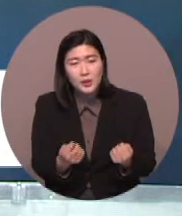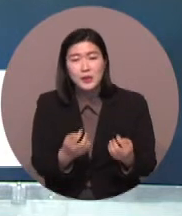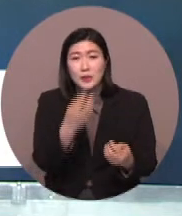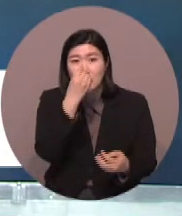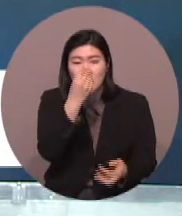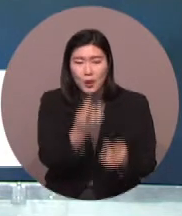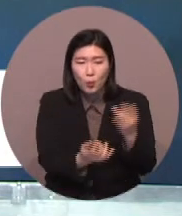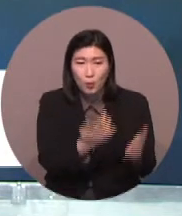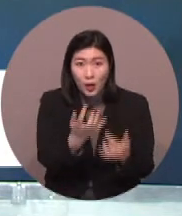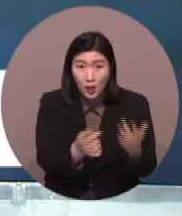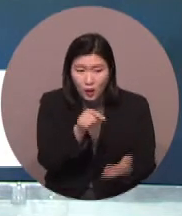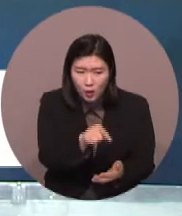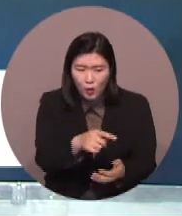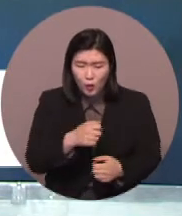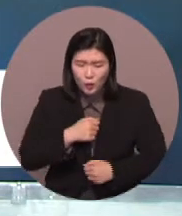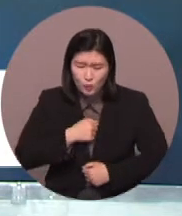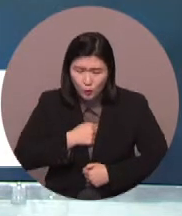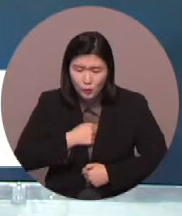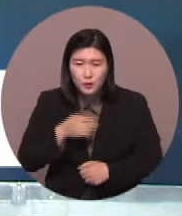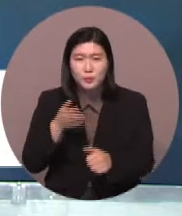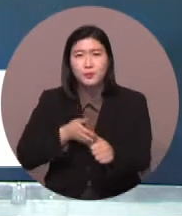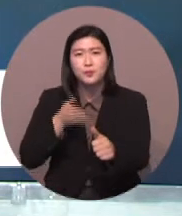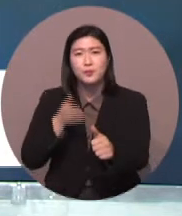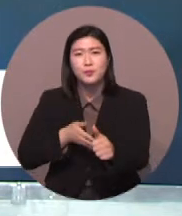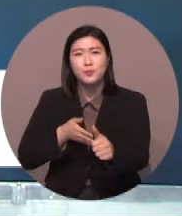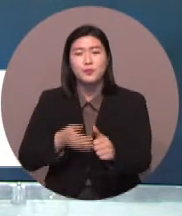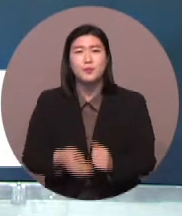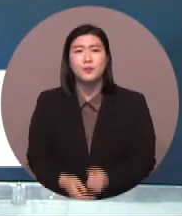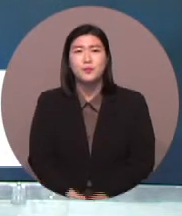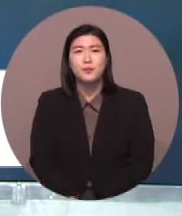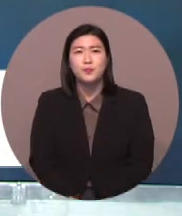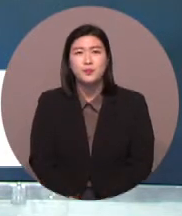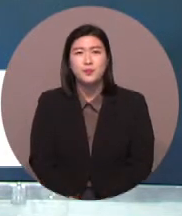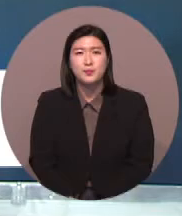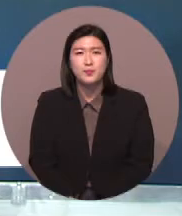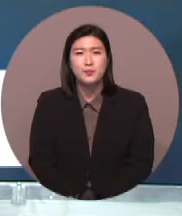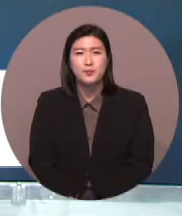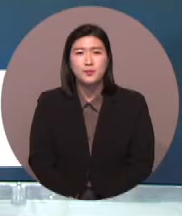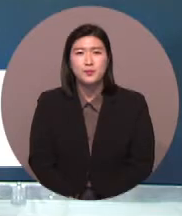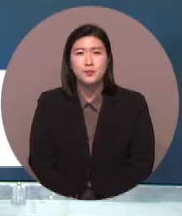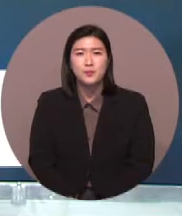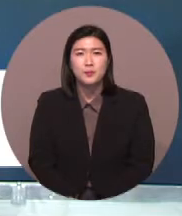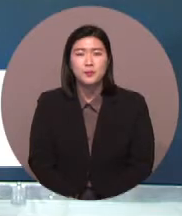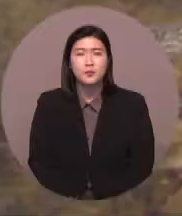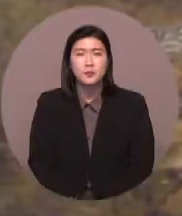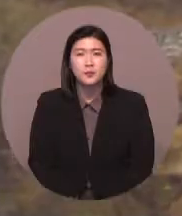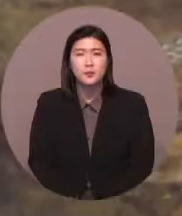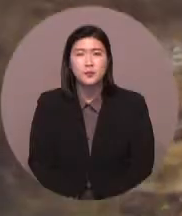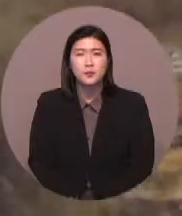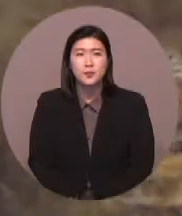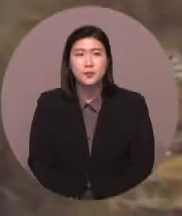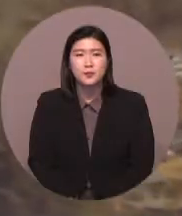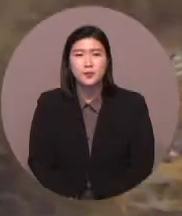논밭 두렁이나 쓰레기 소각 등에 각별히 주의하셔야겠습니다. 조영찬 기자입니다.